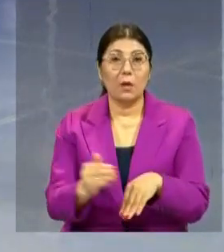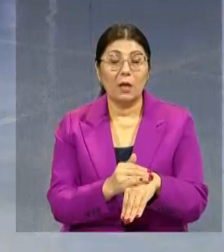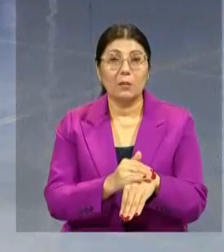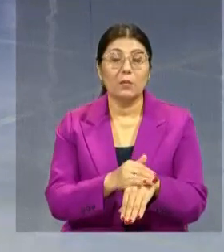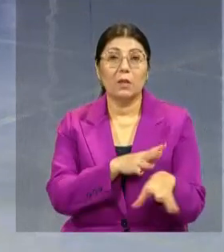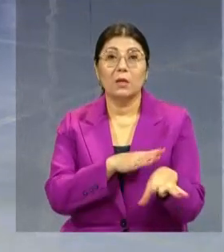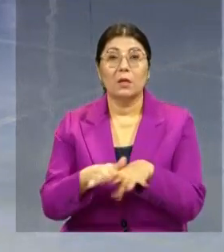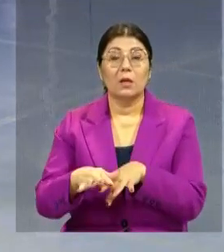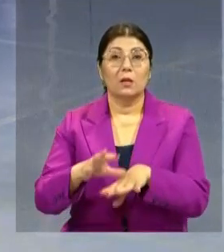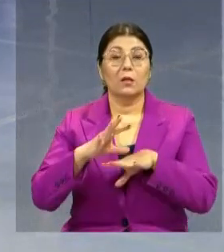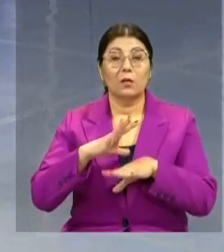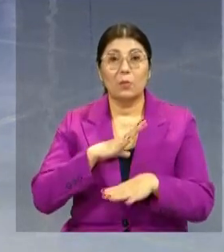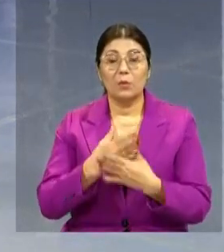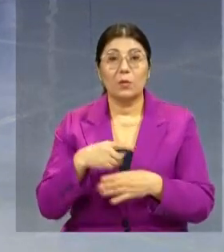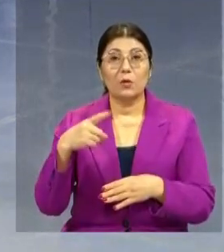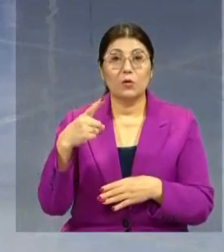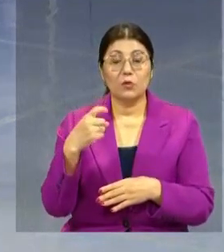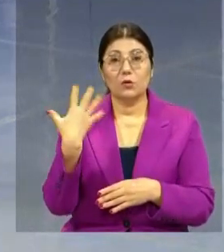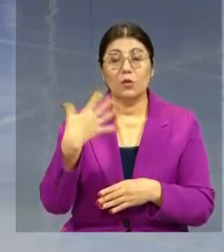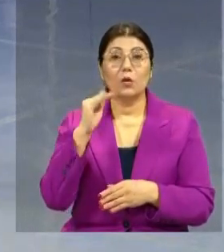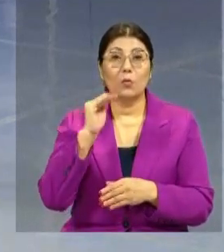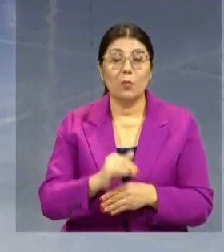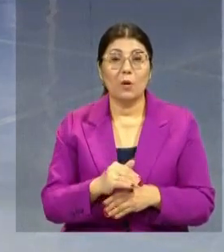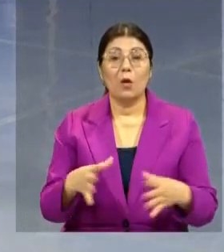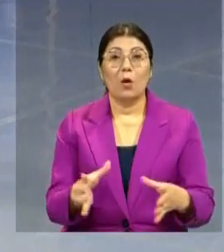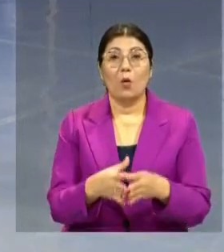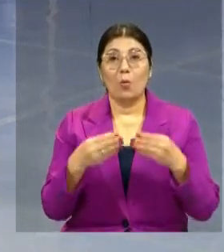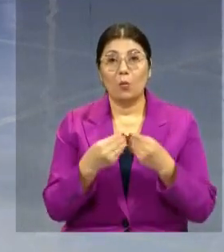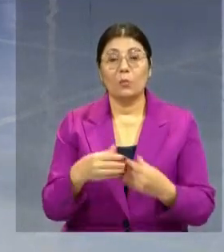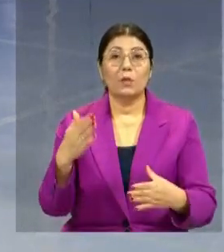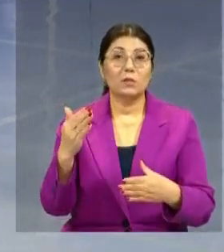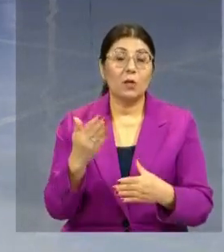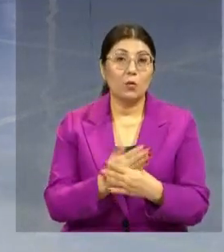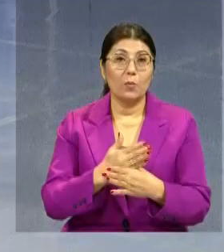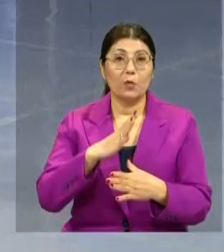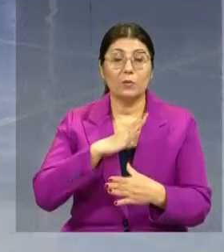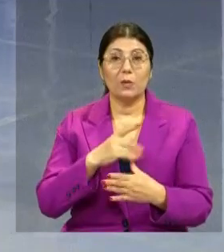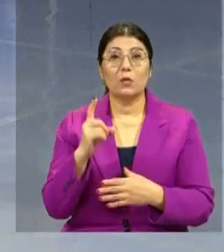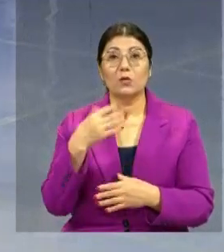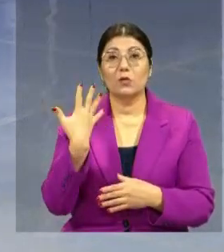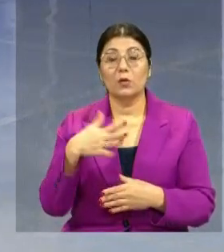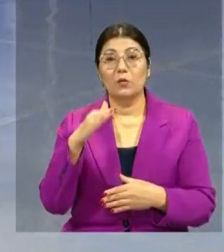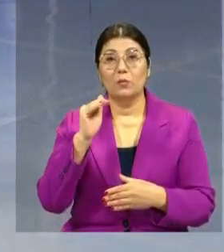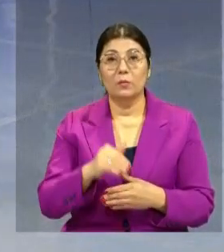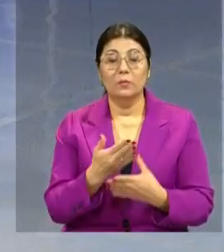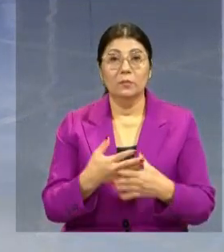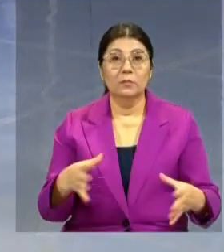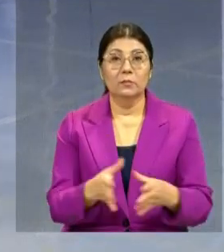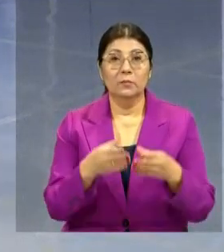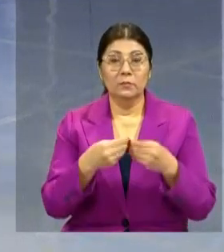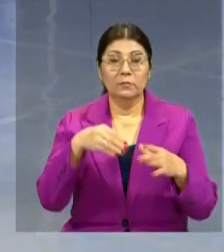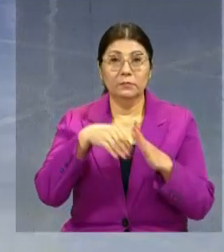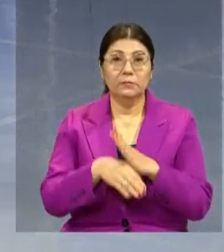жыл ішінде. 150 мыңға жуық отбасына қайырымдылық жасадыңыздар. Иә. Иә, 150 мыңнан біздің